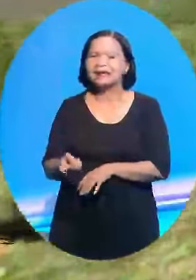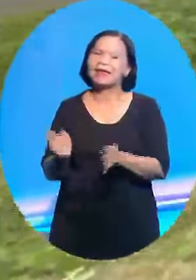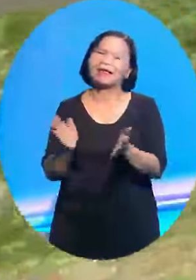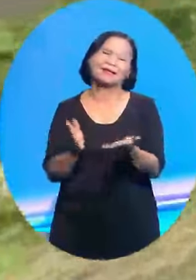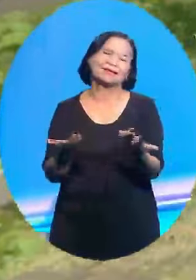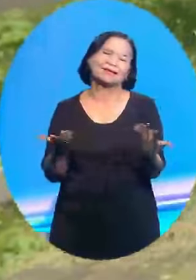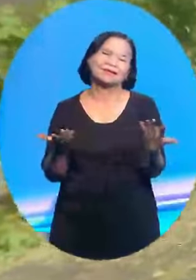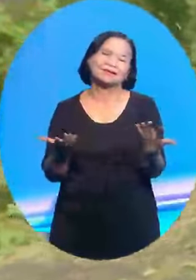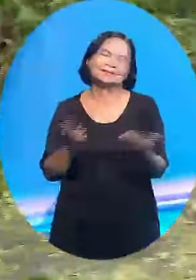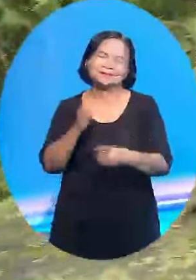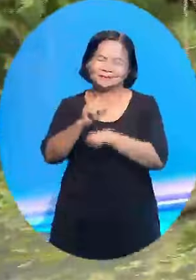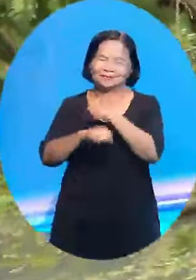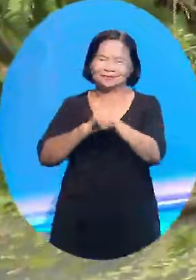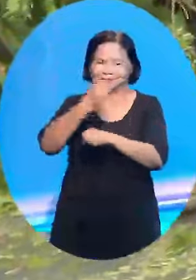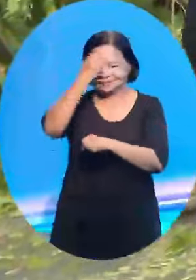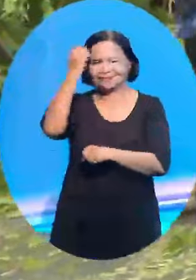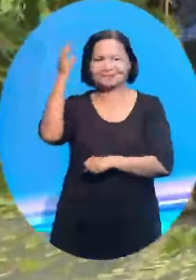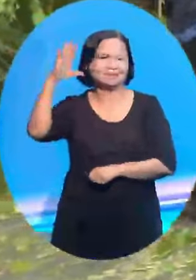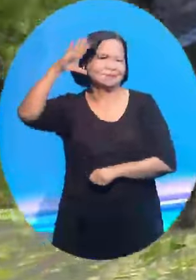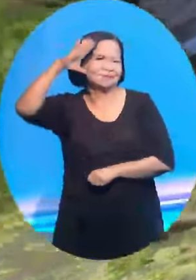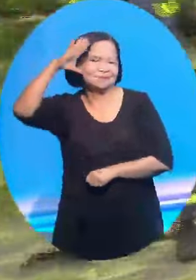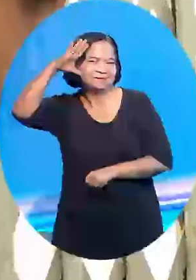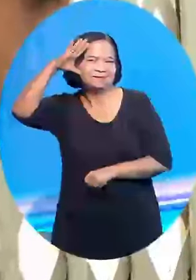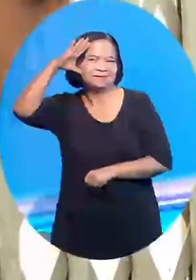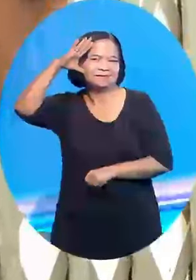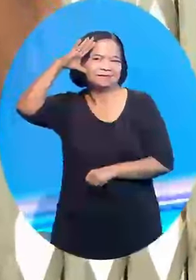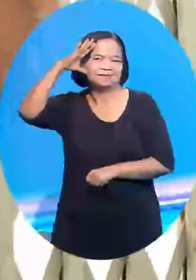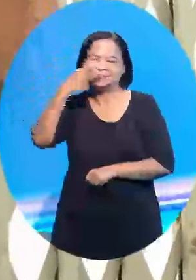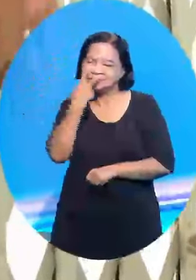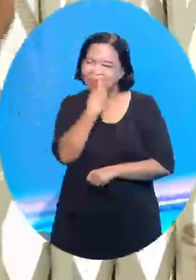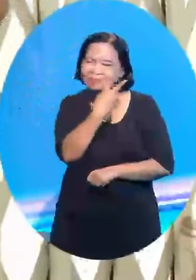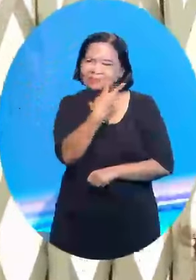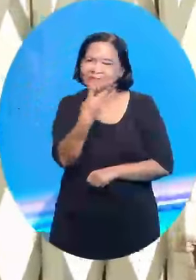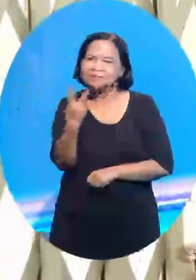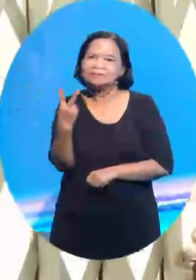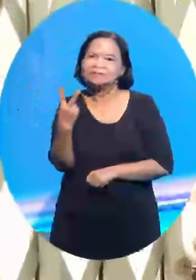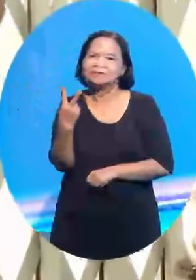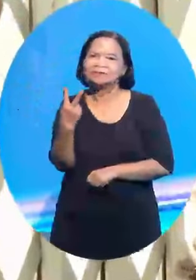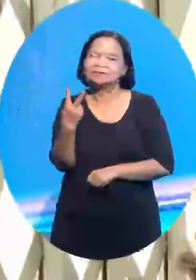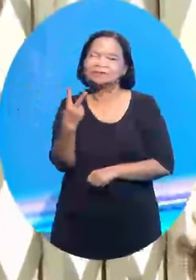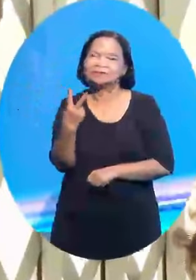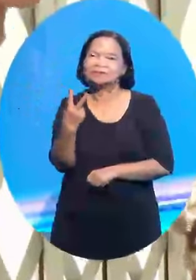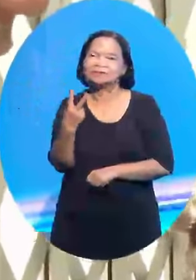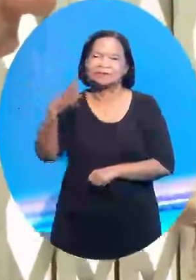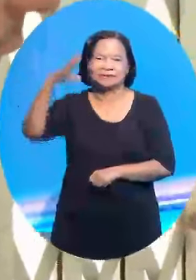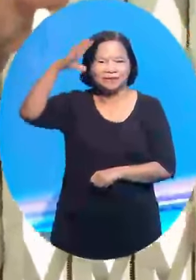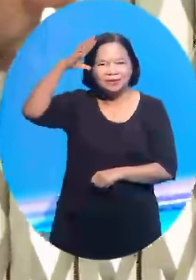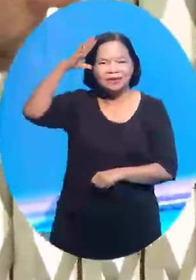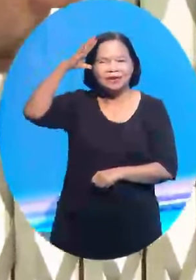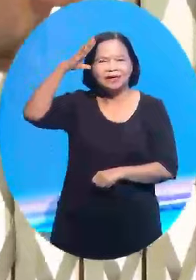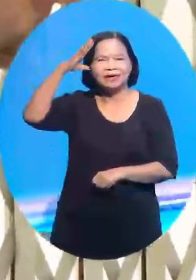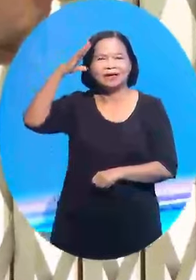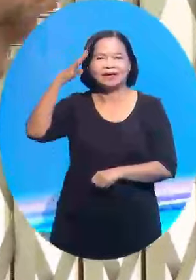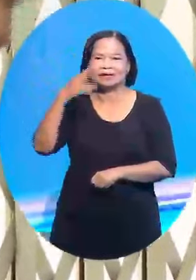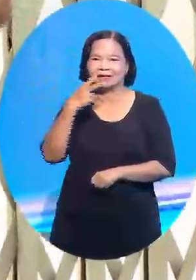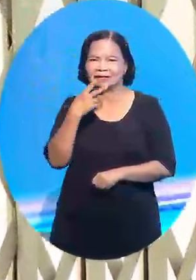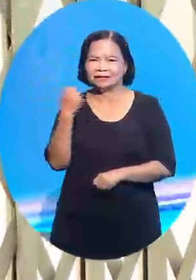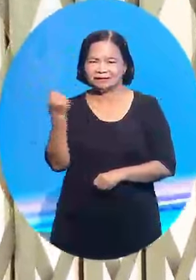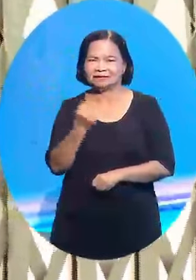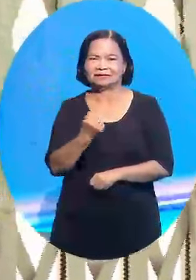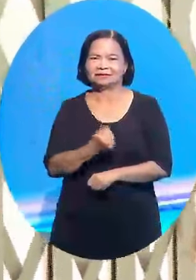là vào hết năm học, vào cuối hè đó là sẽ đi rà soát, rồi có gì cưa xẻ các thứ thì sẽ là vào hè với là bên kia họ